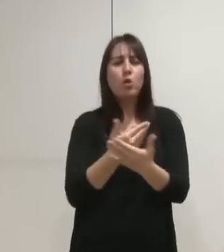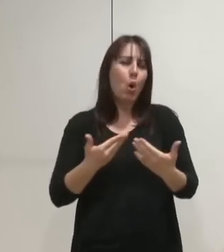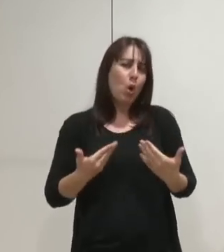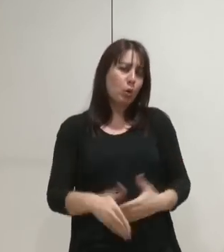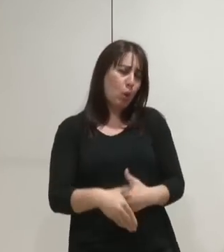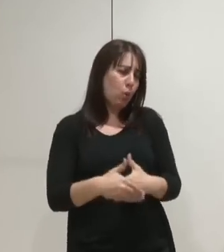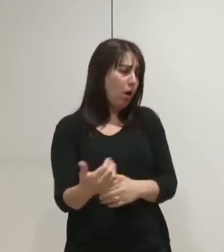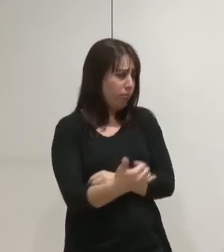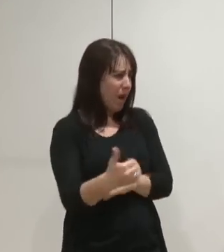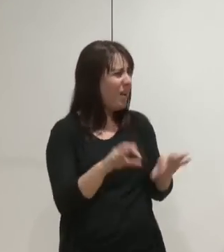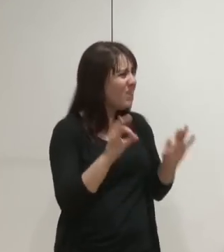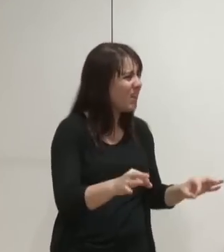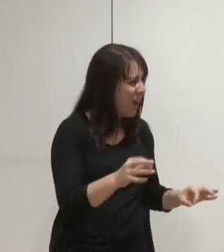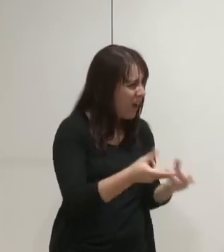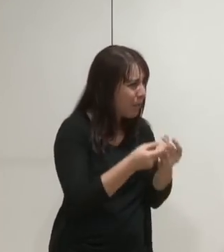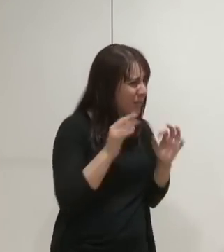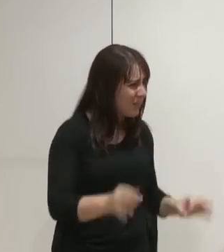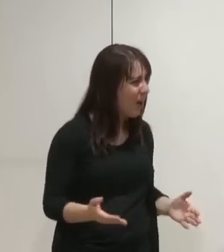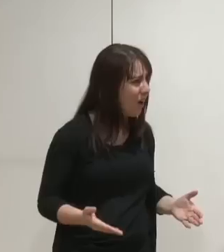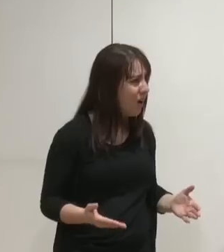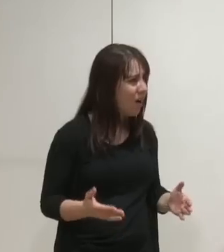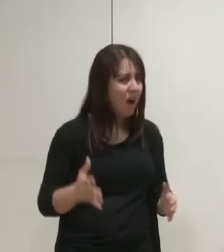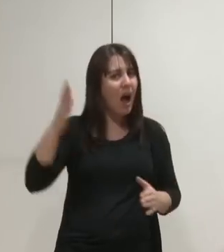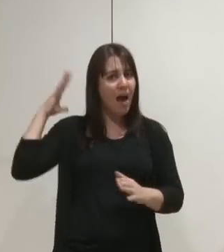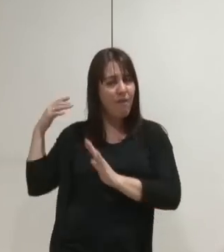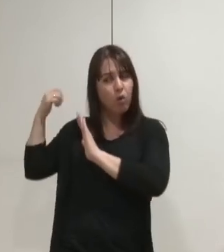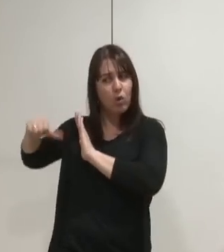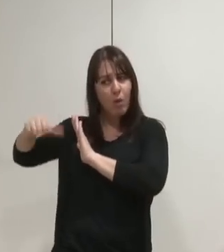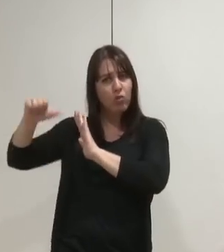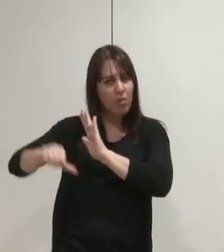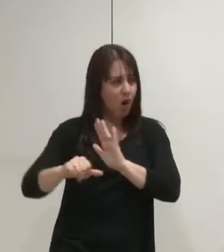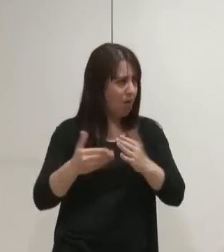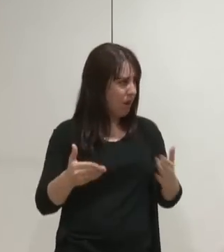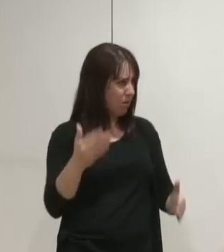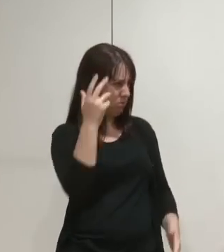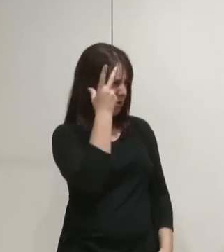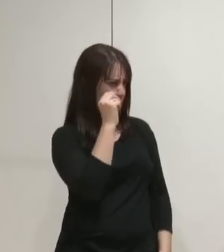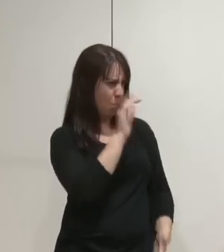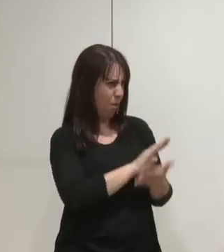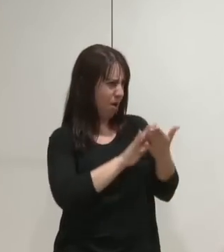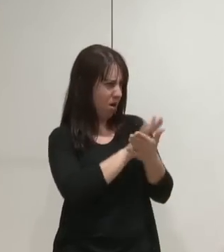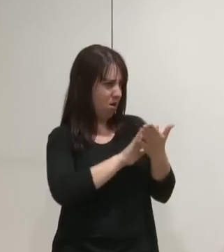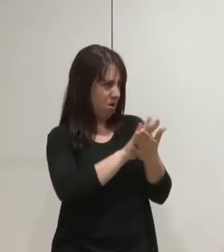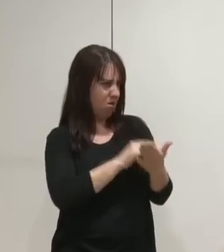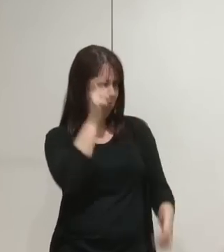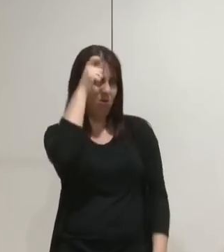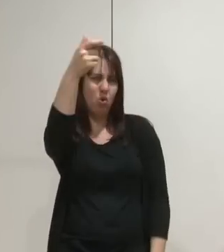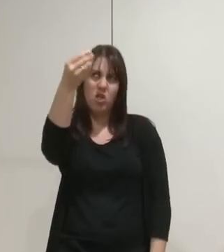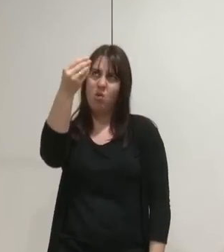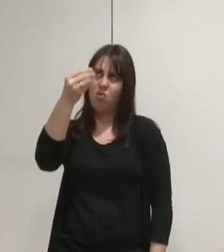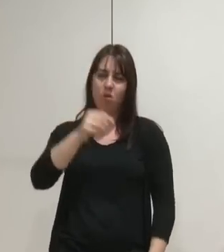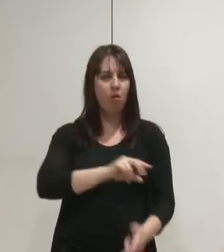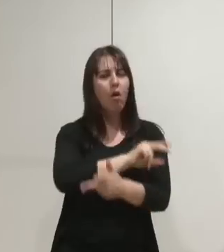soir les informations qu'on avait toujours chaque mois antérieurement je dois que j'ai du mal à comprendre la logique et troisième